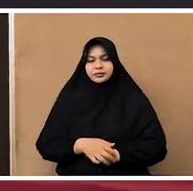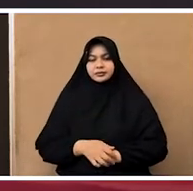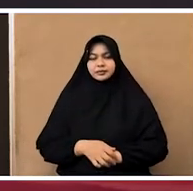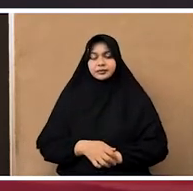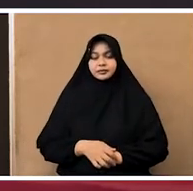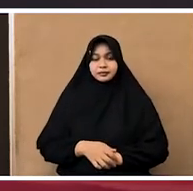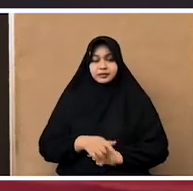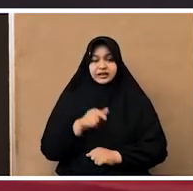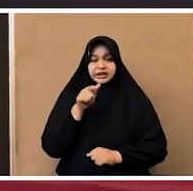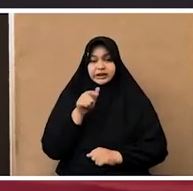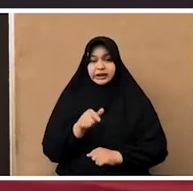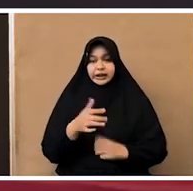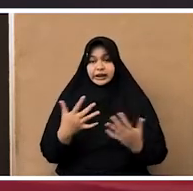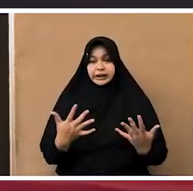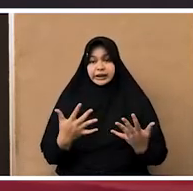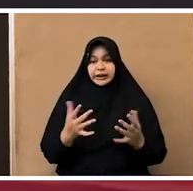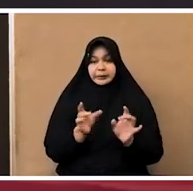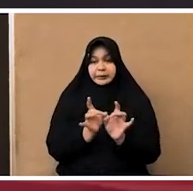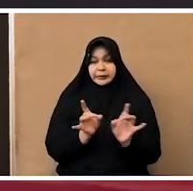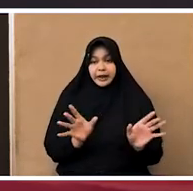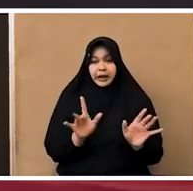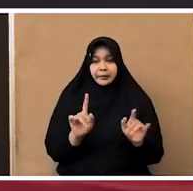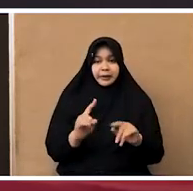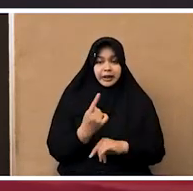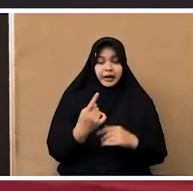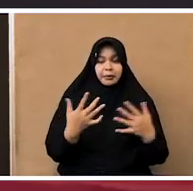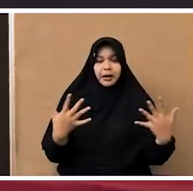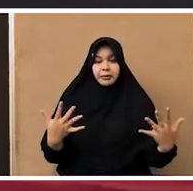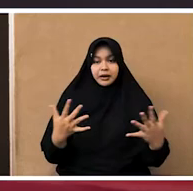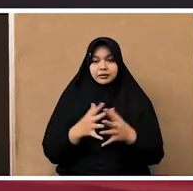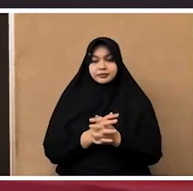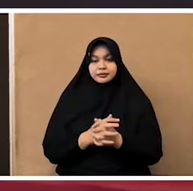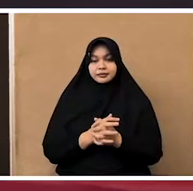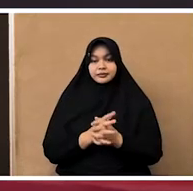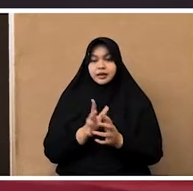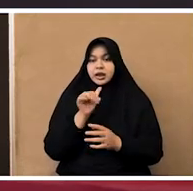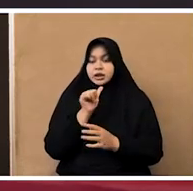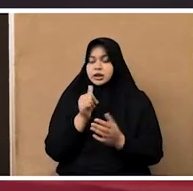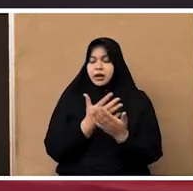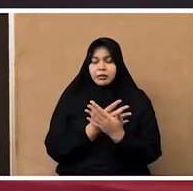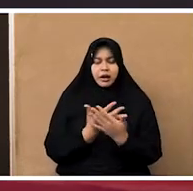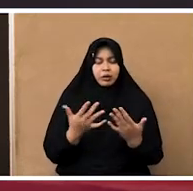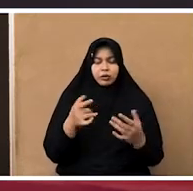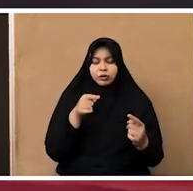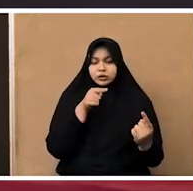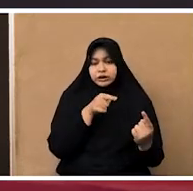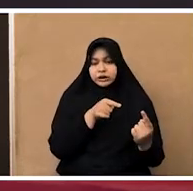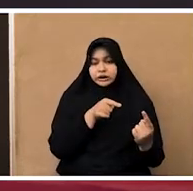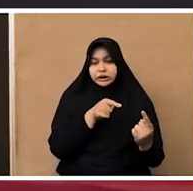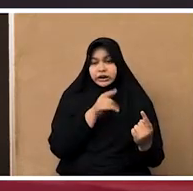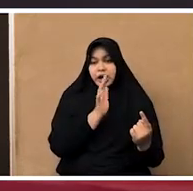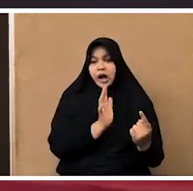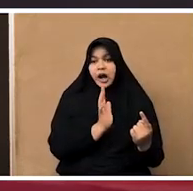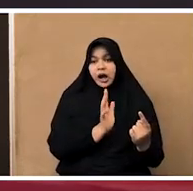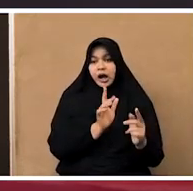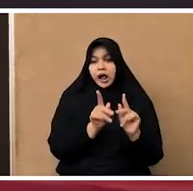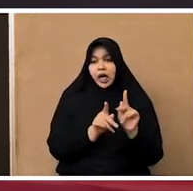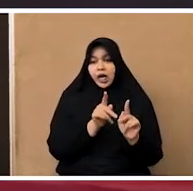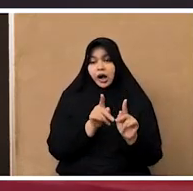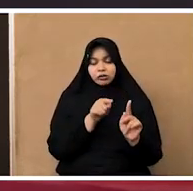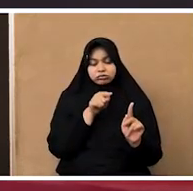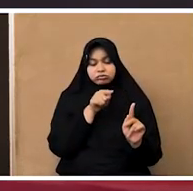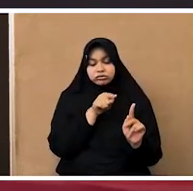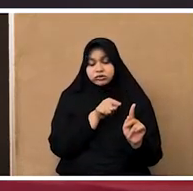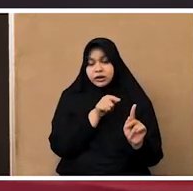ini kan dua hal yang berbeda yang pertama adalah siapapun dia ya kalau misalnya dia